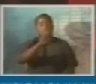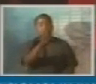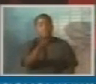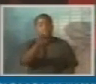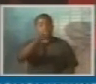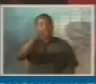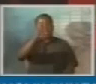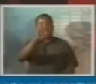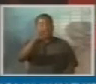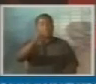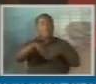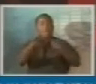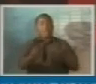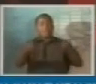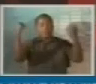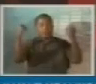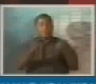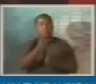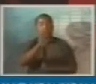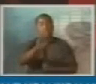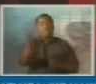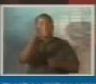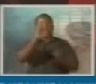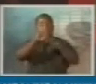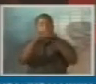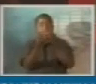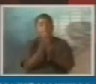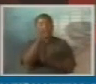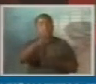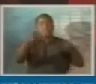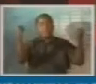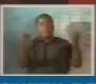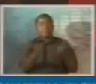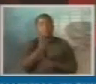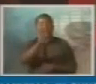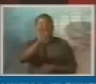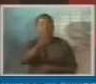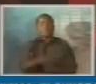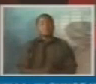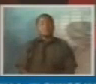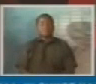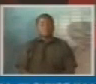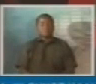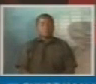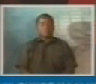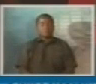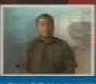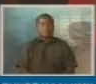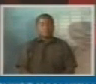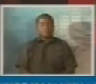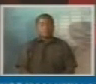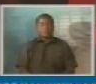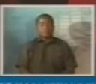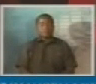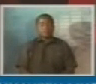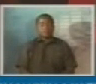ambavyo hamjiaminiamini. Kila chama kina msimamo wake. Kuna vyama vina msimamo wa kuvunja nchi, kuna vyama vina msimamo wa